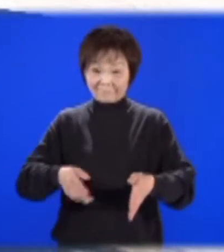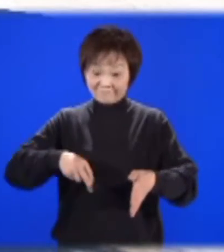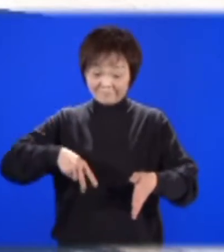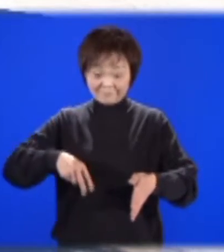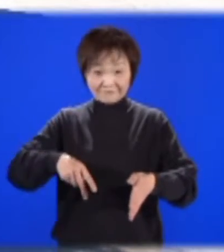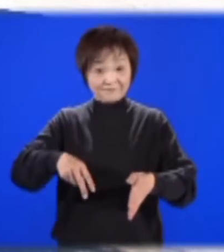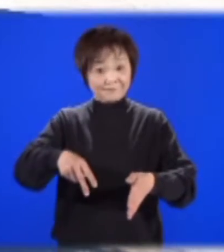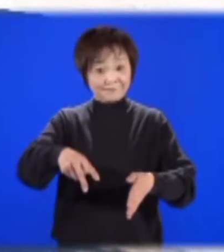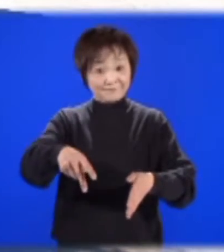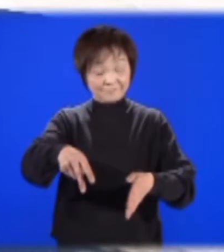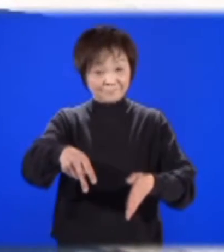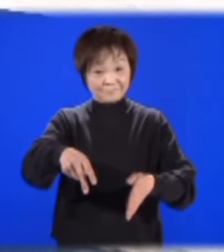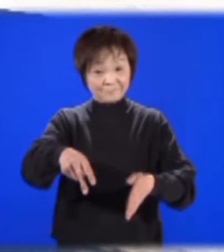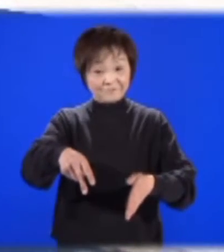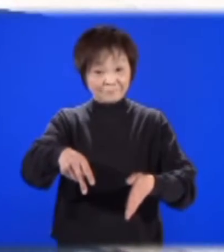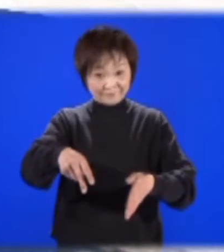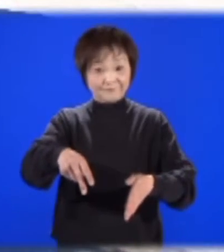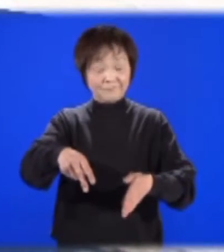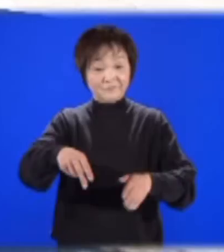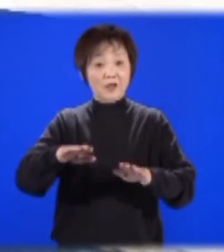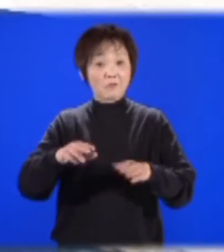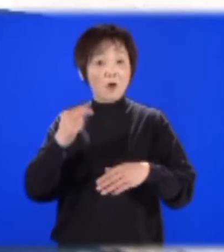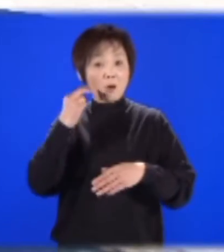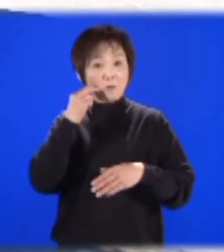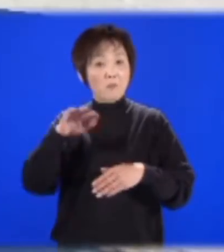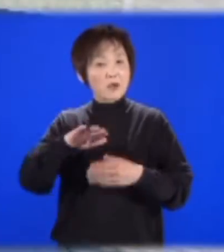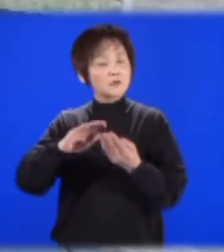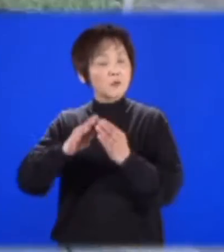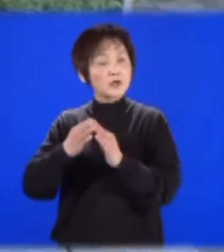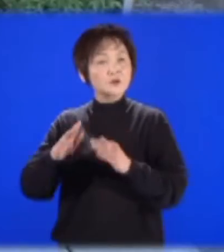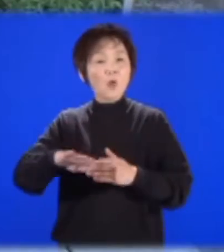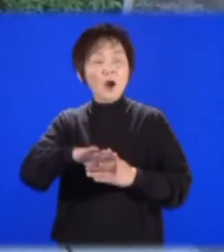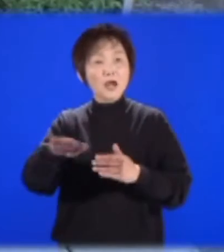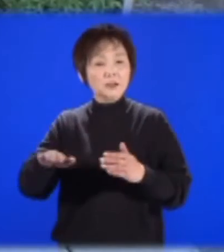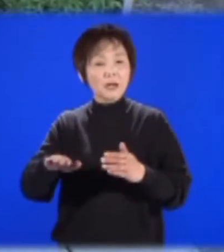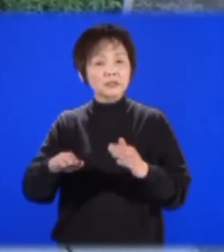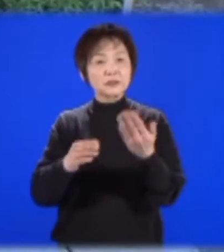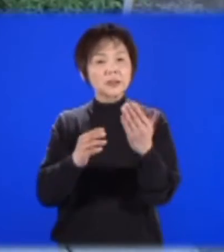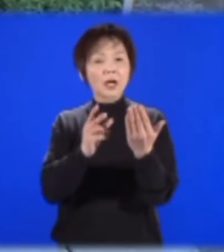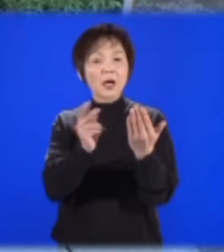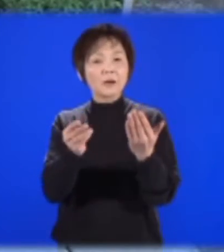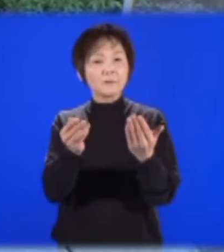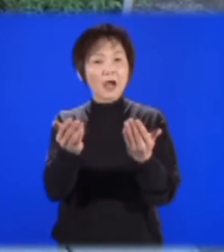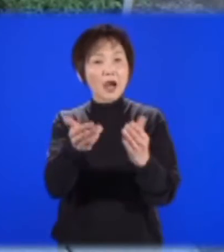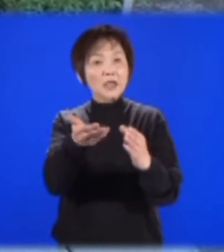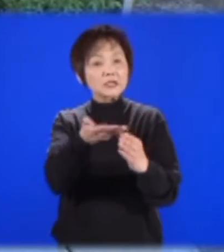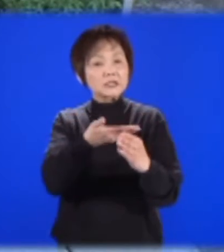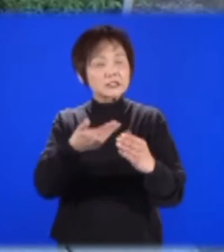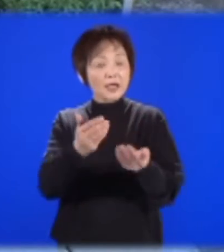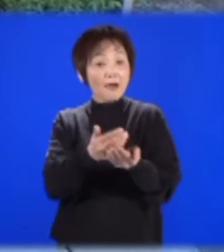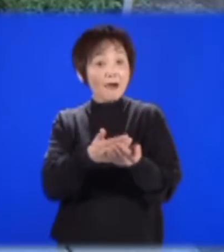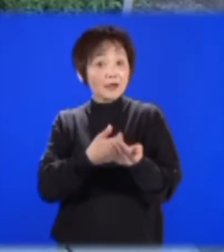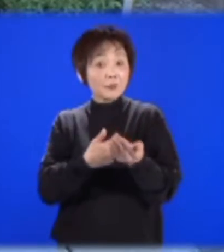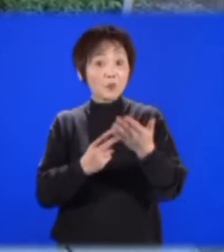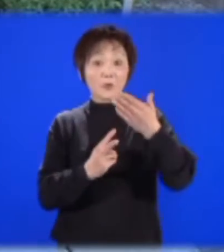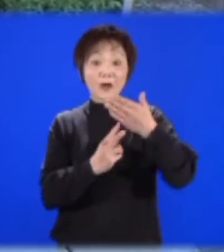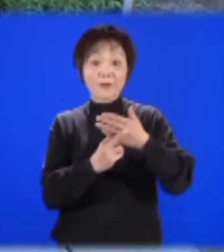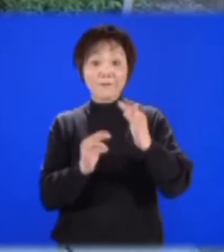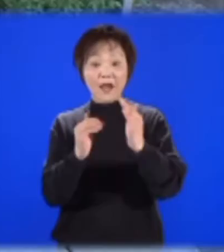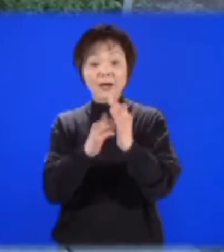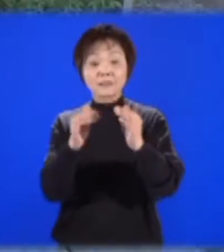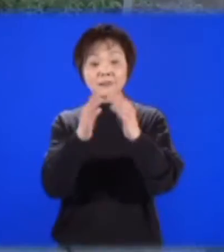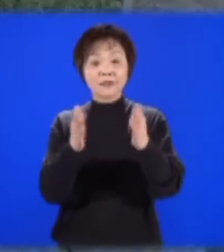東海道をたどって進むと、鏡ヶ池跡という看板と石碑があります。広瀬